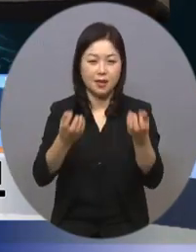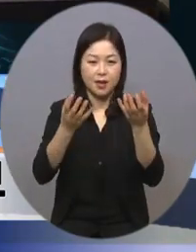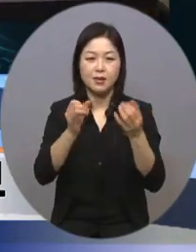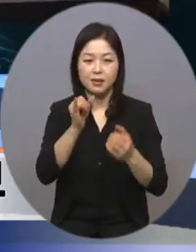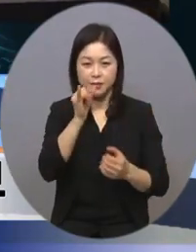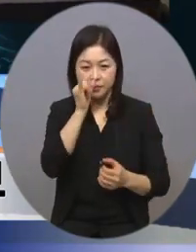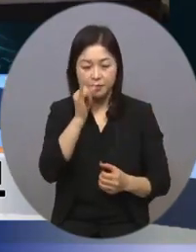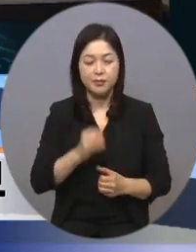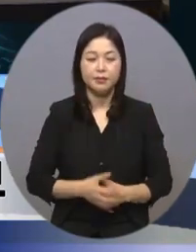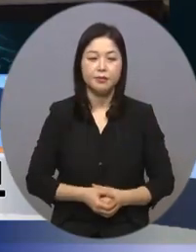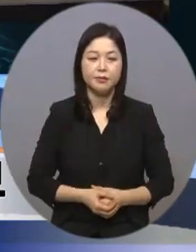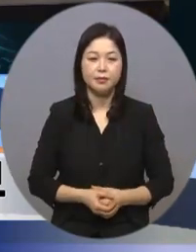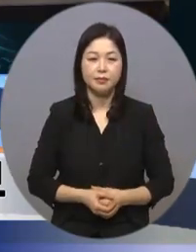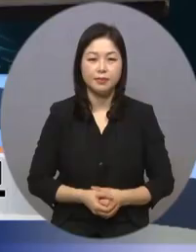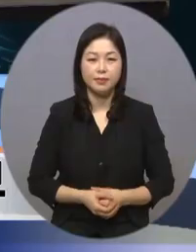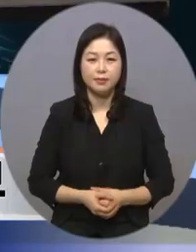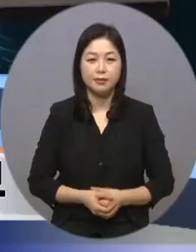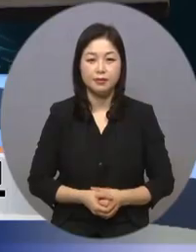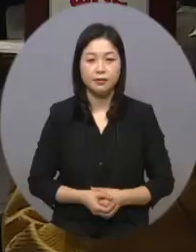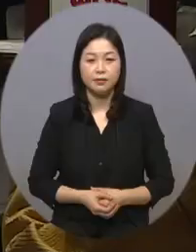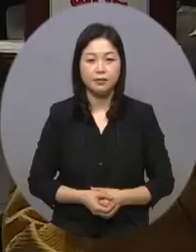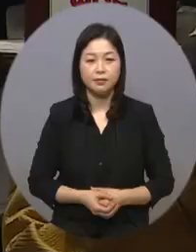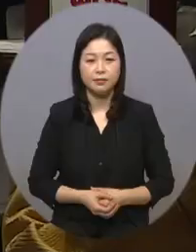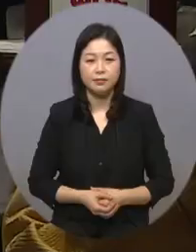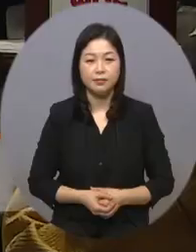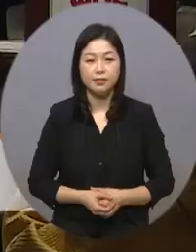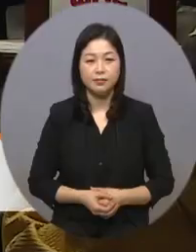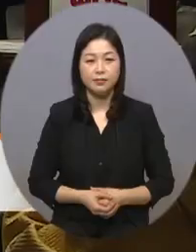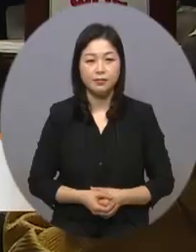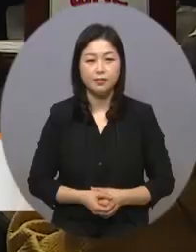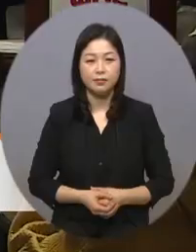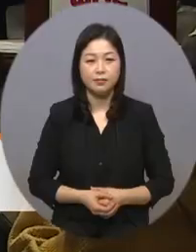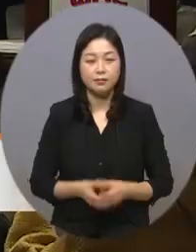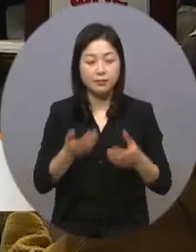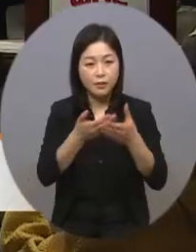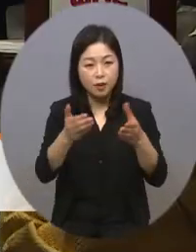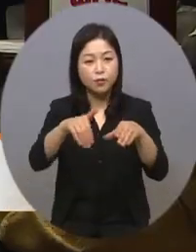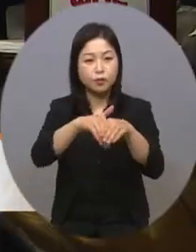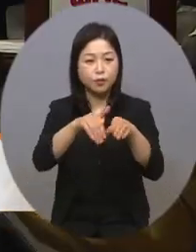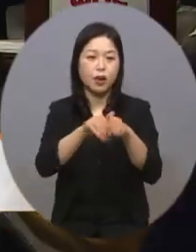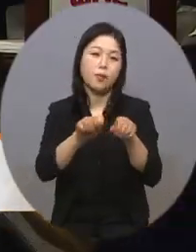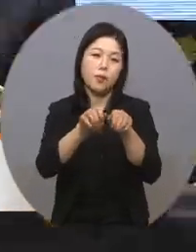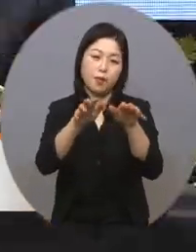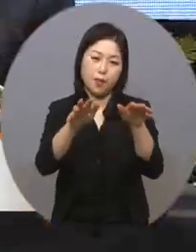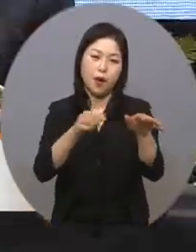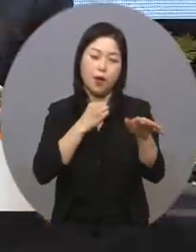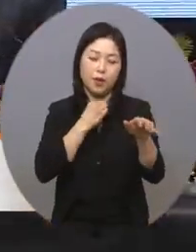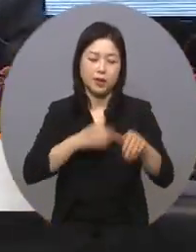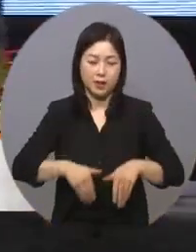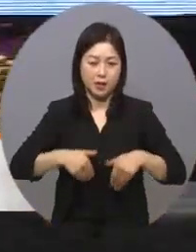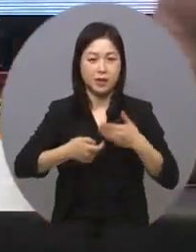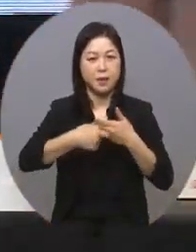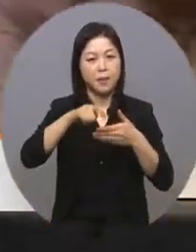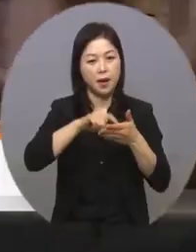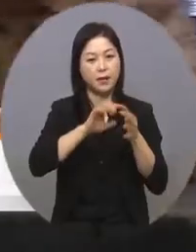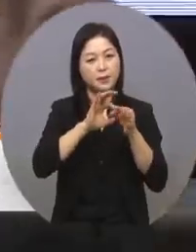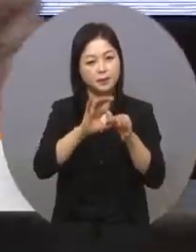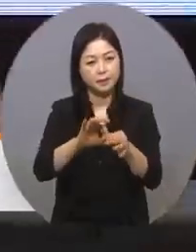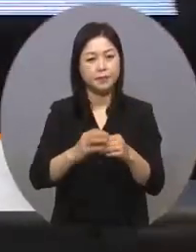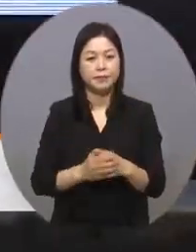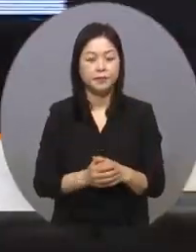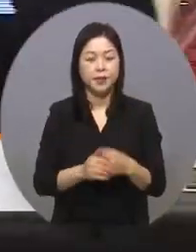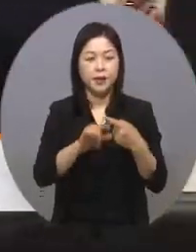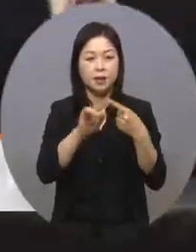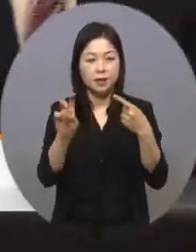자세한 내용 박성용 기자가 전합니다 나눔문화 확산을 향한 따뜻한 마음이 이어졌습니다 신앙시